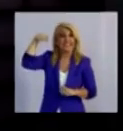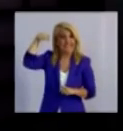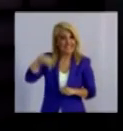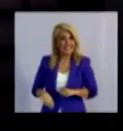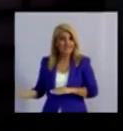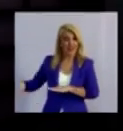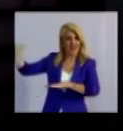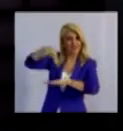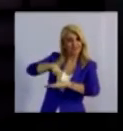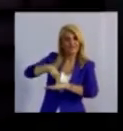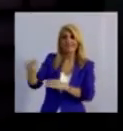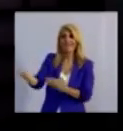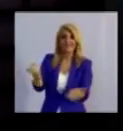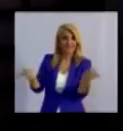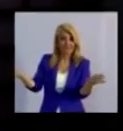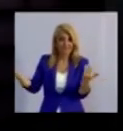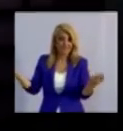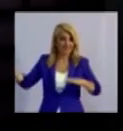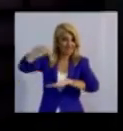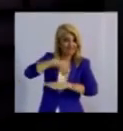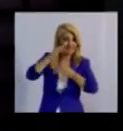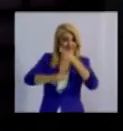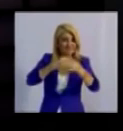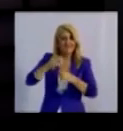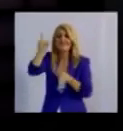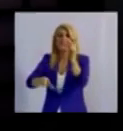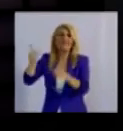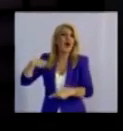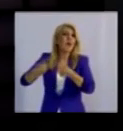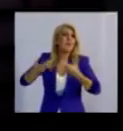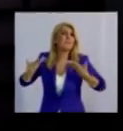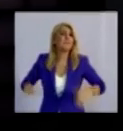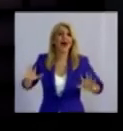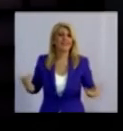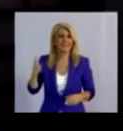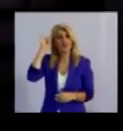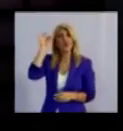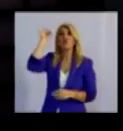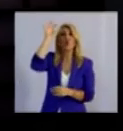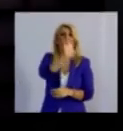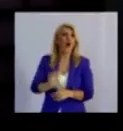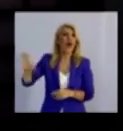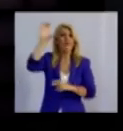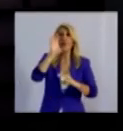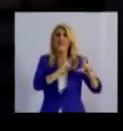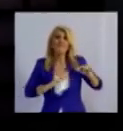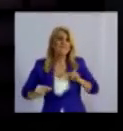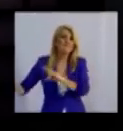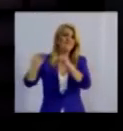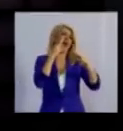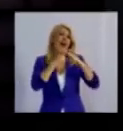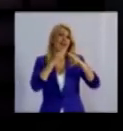της Ευρώπης ως χώρο ελευθερίας και ευκαιριών. Είναι η Ευρώπη που θέλουμε, η Ευρώπη των κοινών αξιών, η Ευρώπη των πολλαπλών